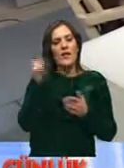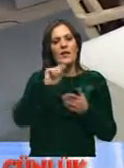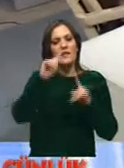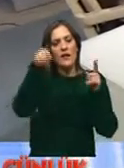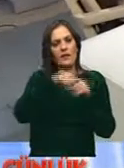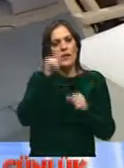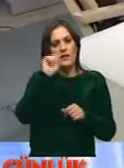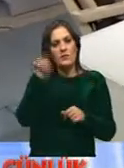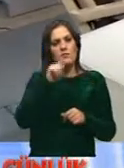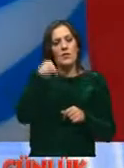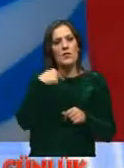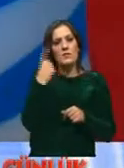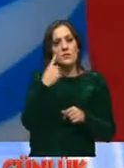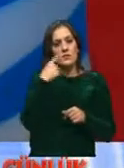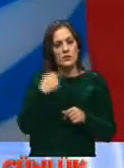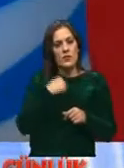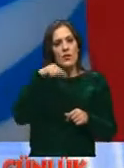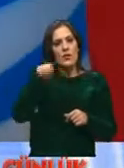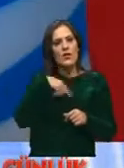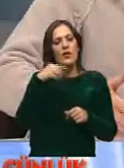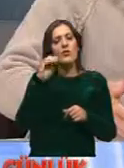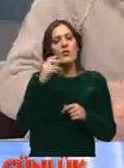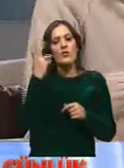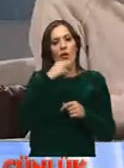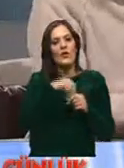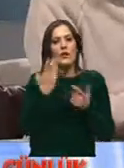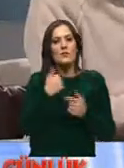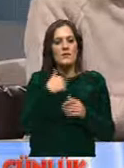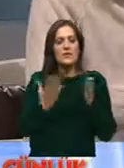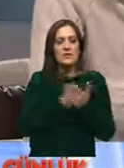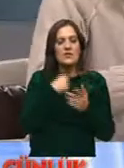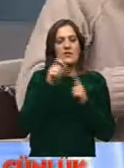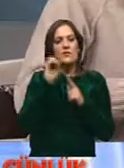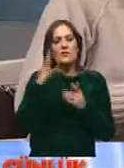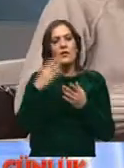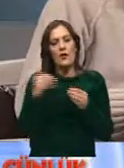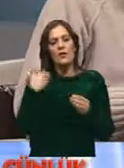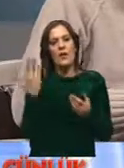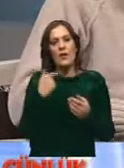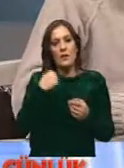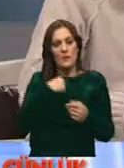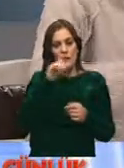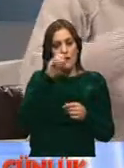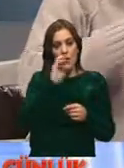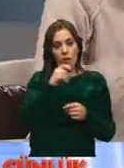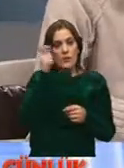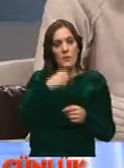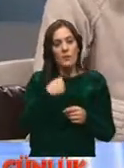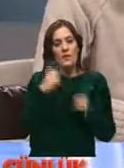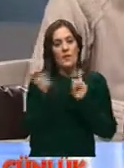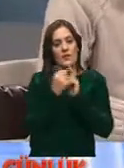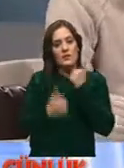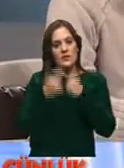tahtaya yazıyoruz. İşte onlar bir şey söyleyince işte koro, yani biz kazanıyoruz, Çiğdem Hoca kaybediyor veya eğer ben tek öğretmensem bana